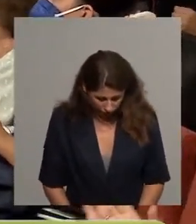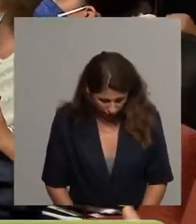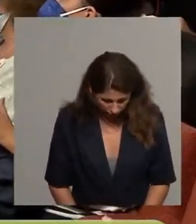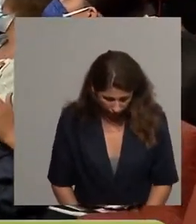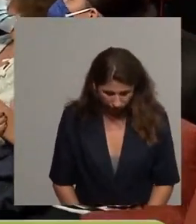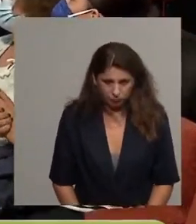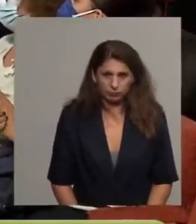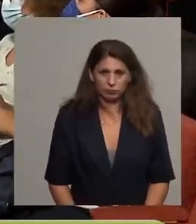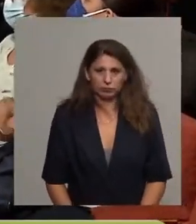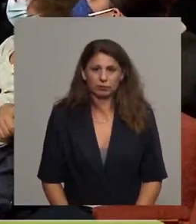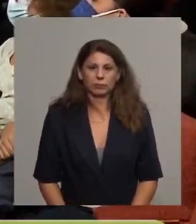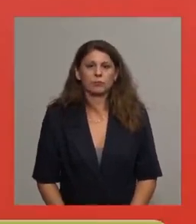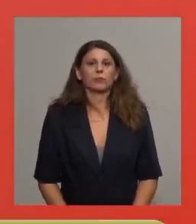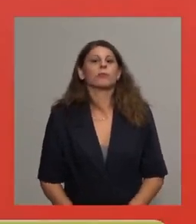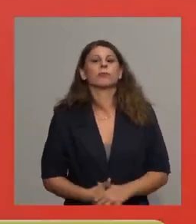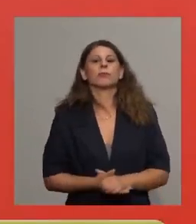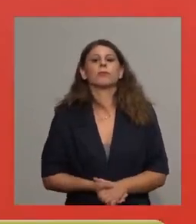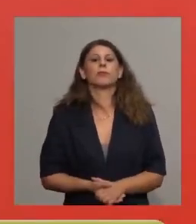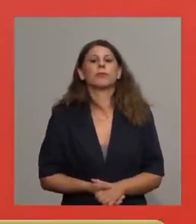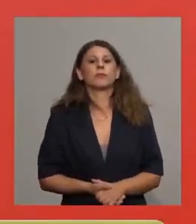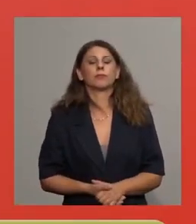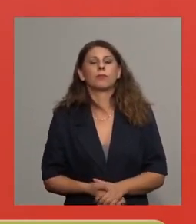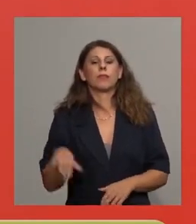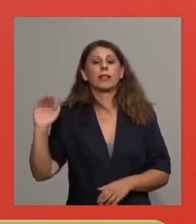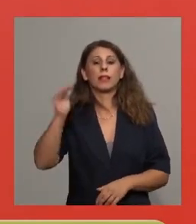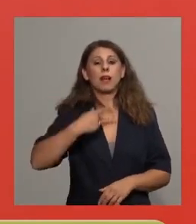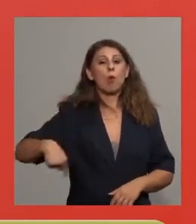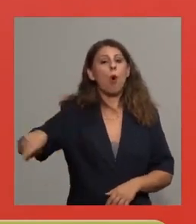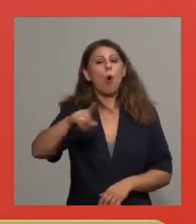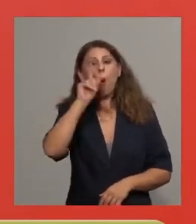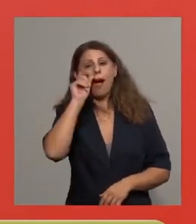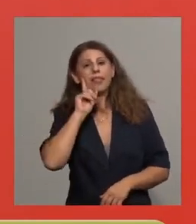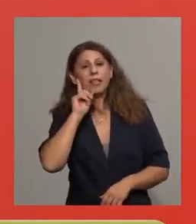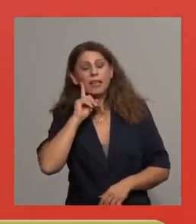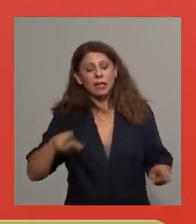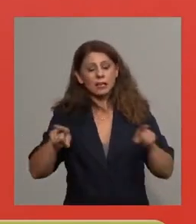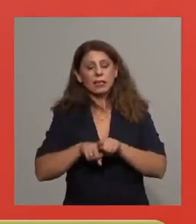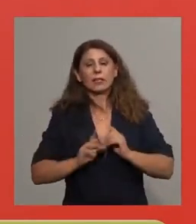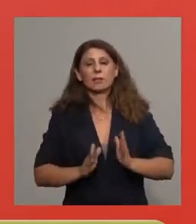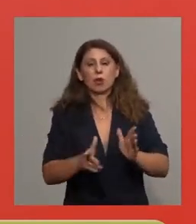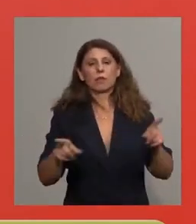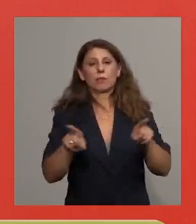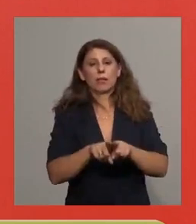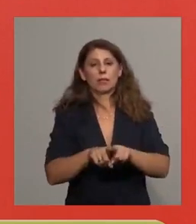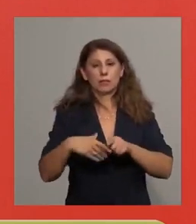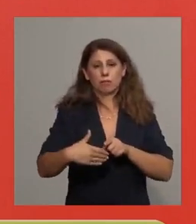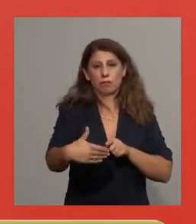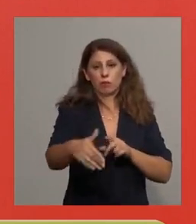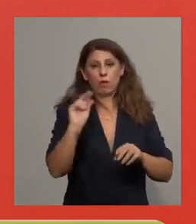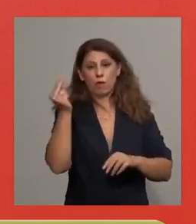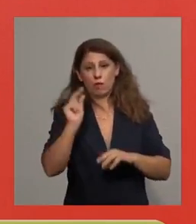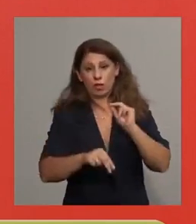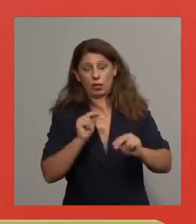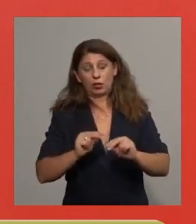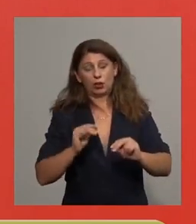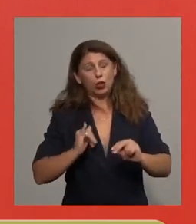Σας καλούμε όλους και όλες σε συμπόρευση μαζί μας. Στις ερχόμενες βουλευτικές εκλογές που θα